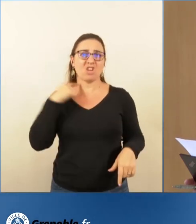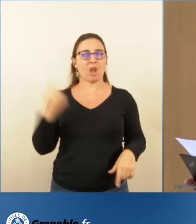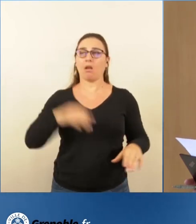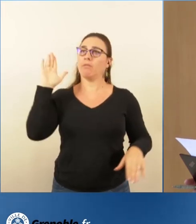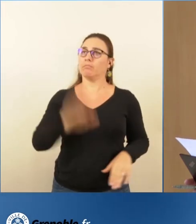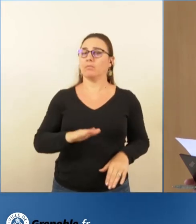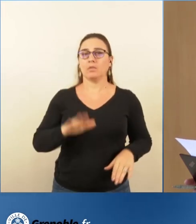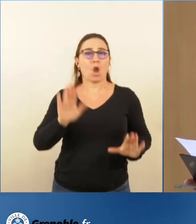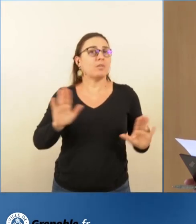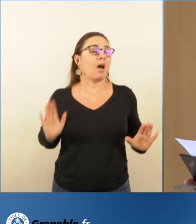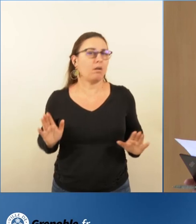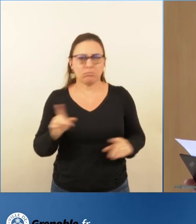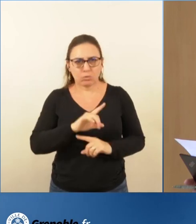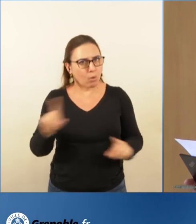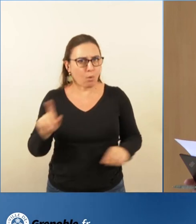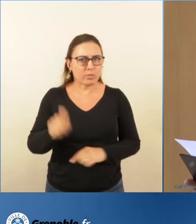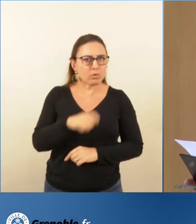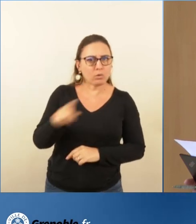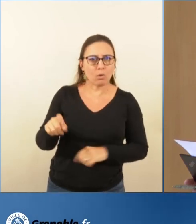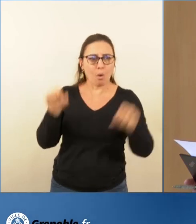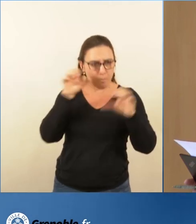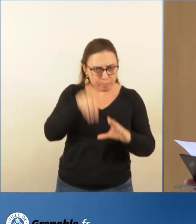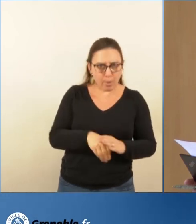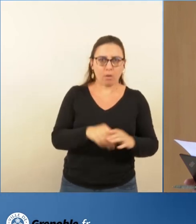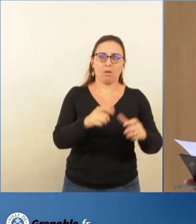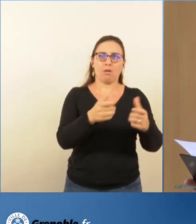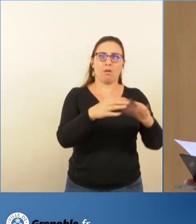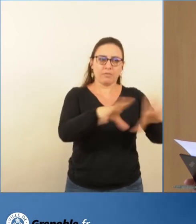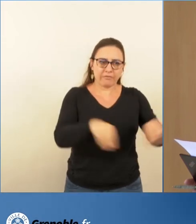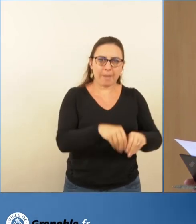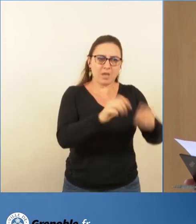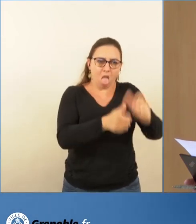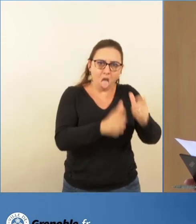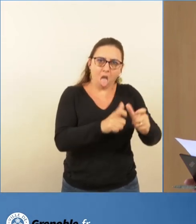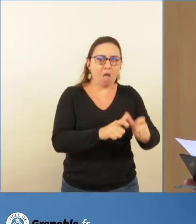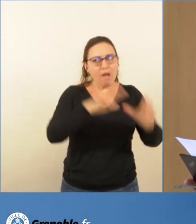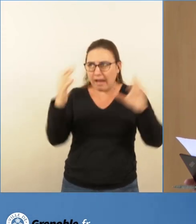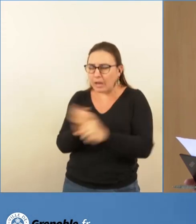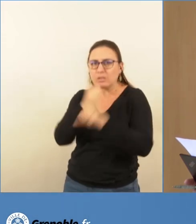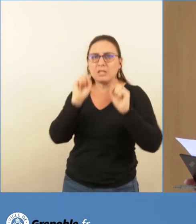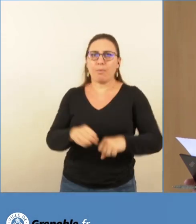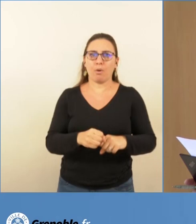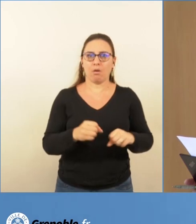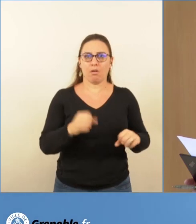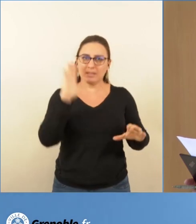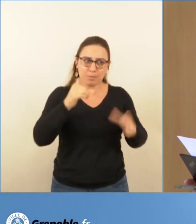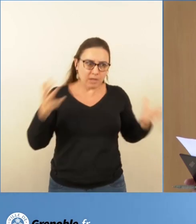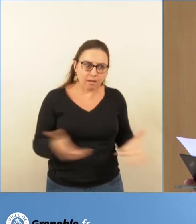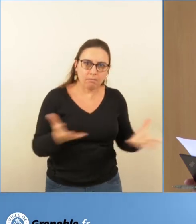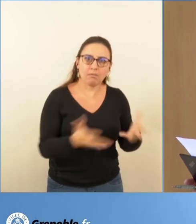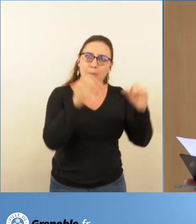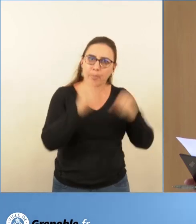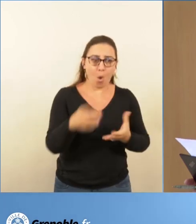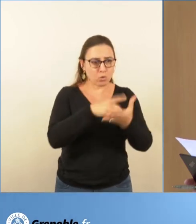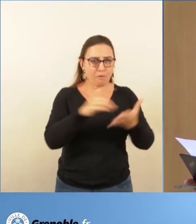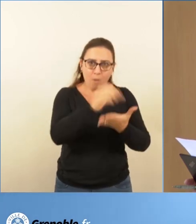pardon quand on est en situation de précarité sociale il faut donc tout faire pour permettre donc une aide aux